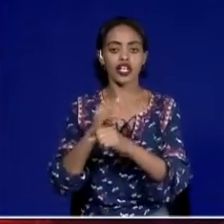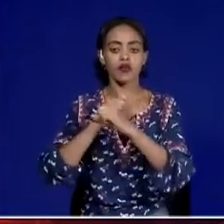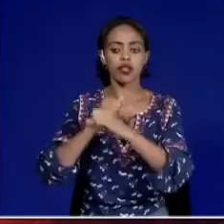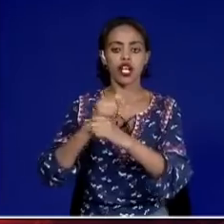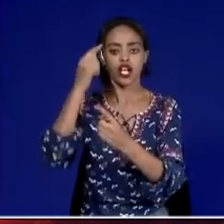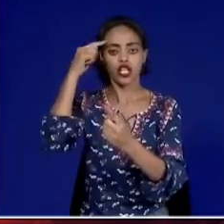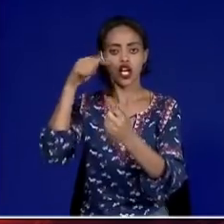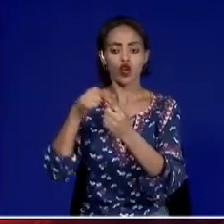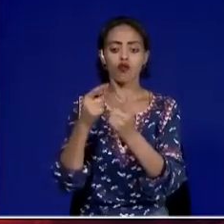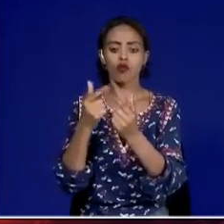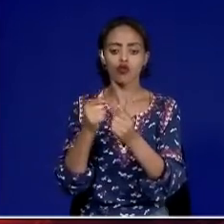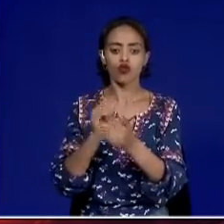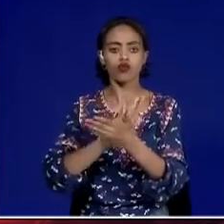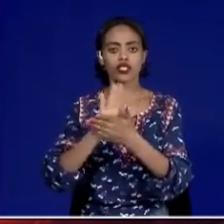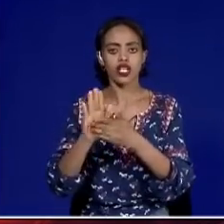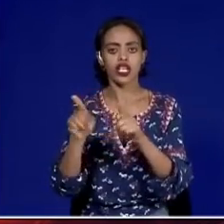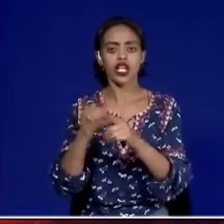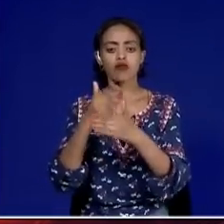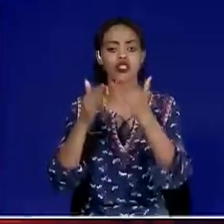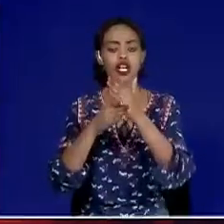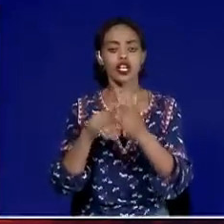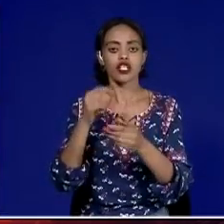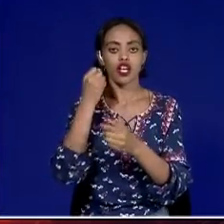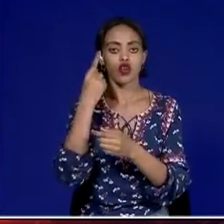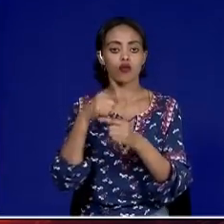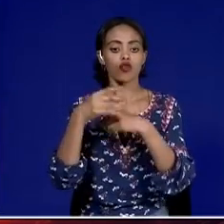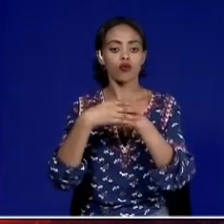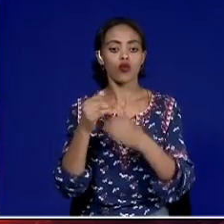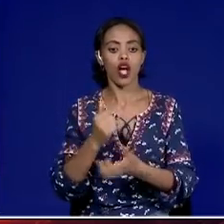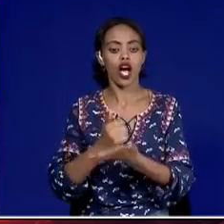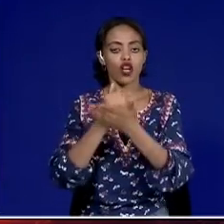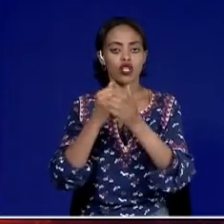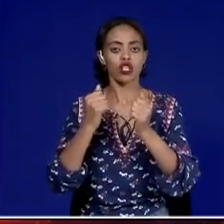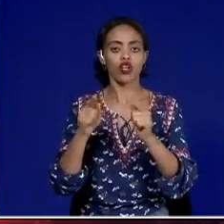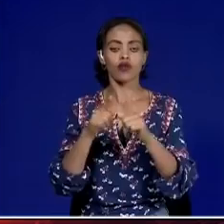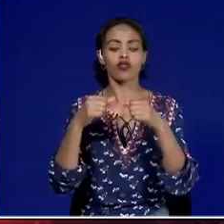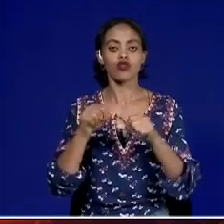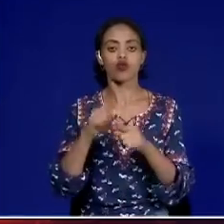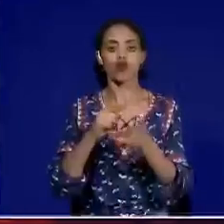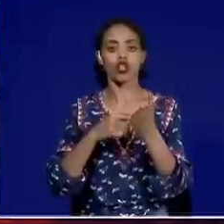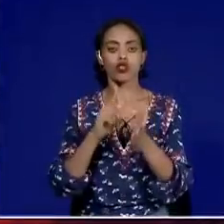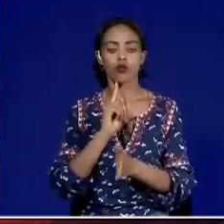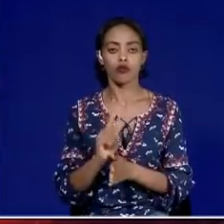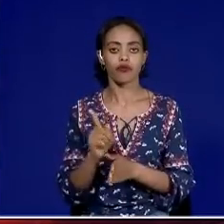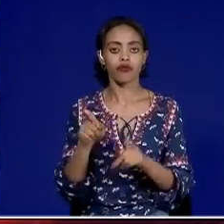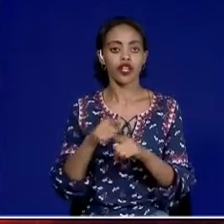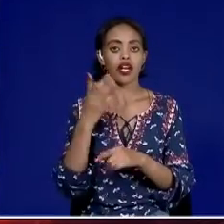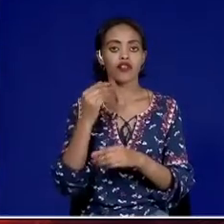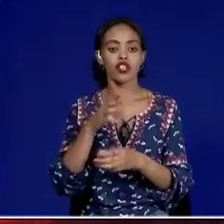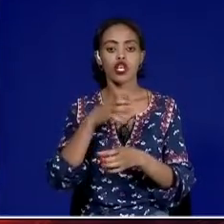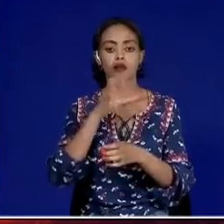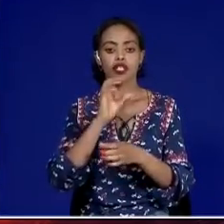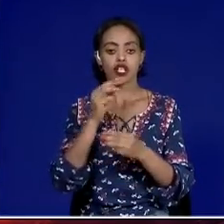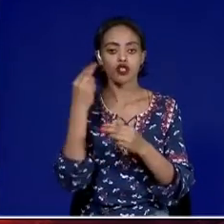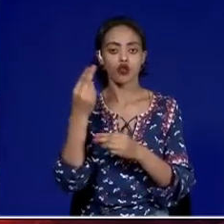خال تعلیمو بقول طفن بسریت کم زت هنات اردیم. ات بیرو حجازات آخر کم زات لون آنات سرامیم. هفت مستن قمن